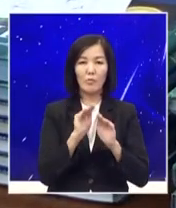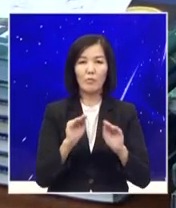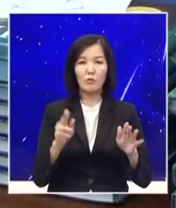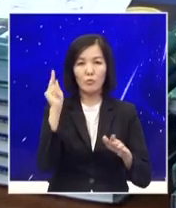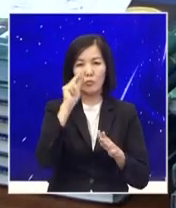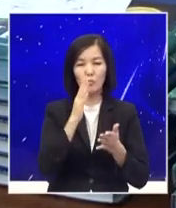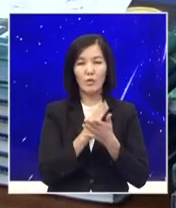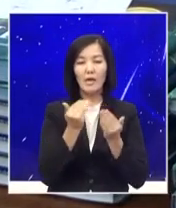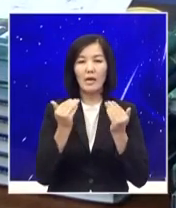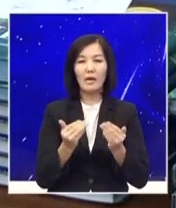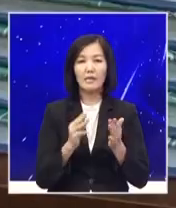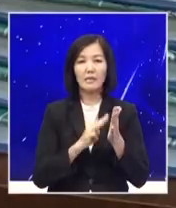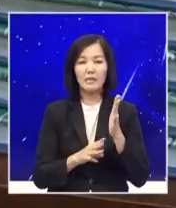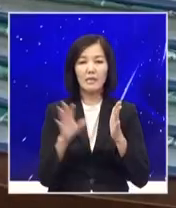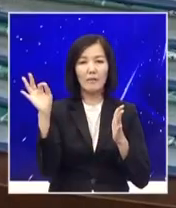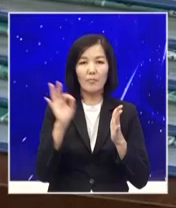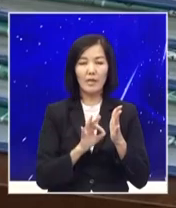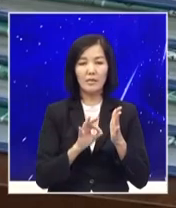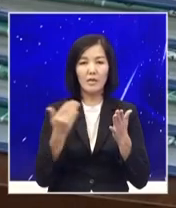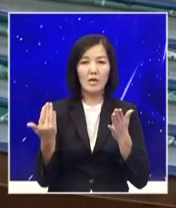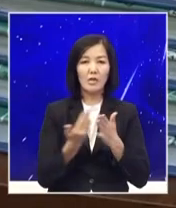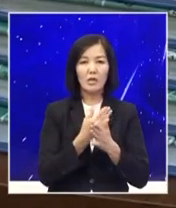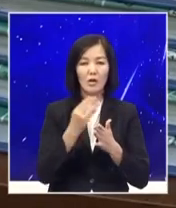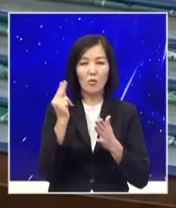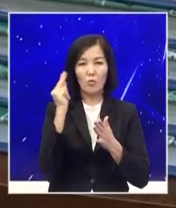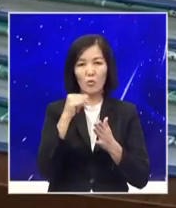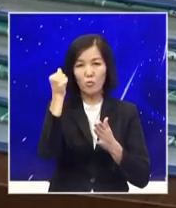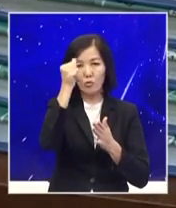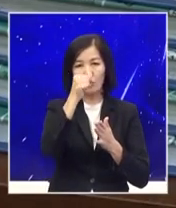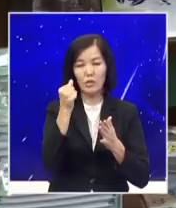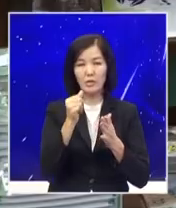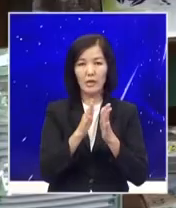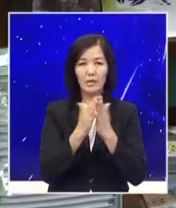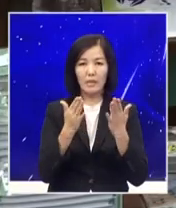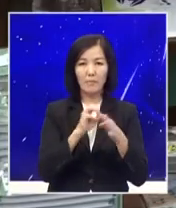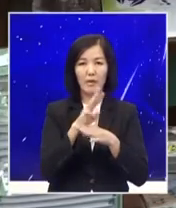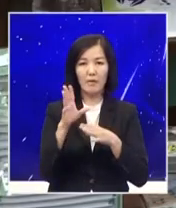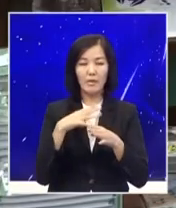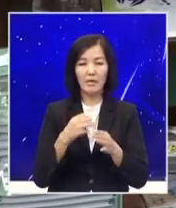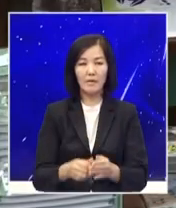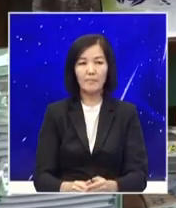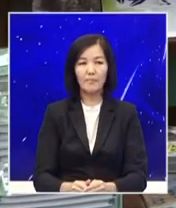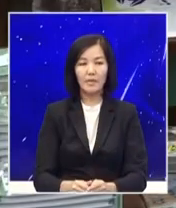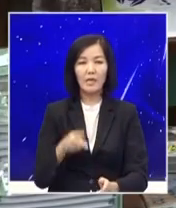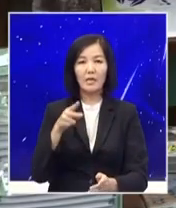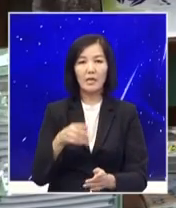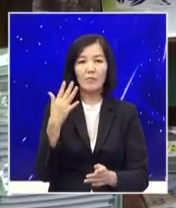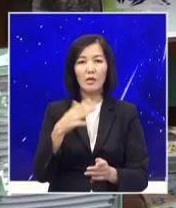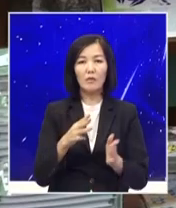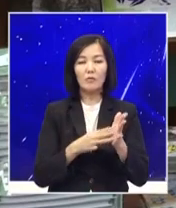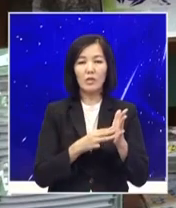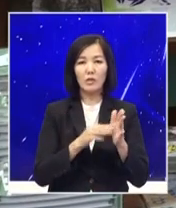білім алады. Қазір олардың 80% жаңа оқу жылындағы оқулықпен қамтылған. Бүгінгі күні 2058 оқушының біз